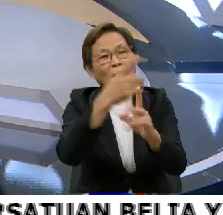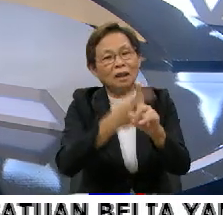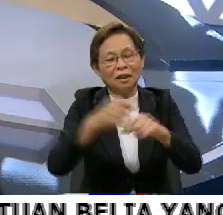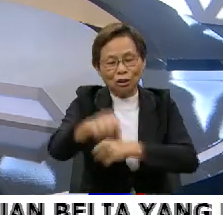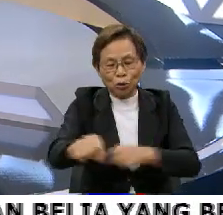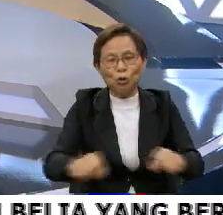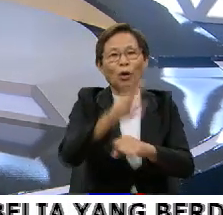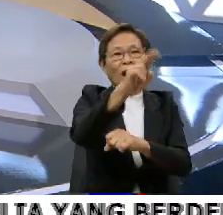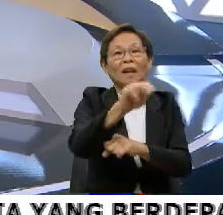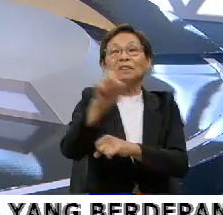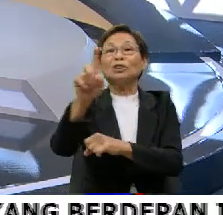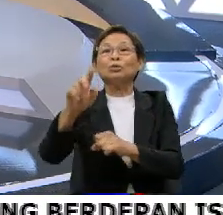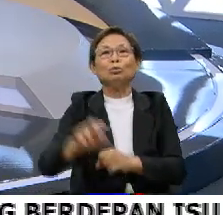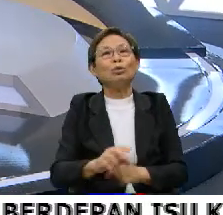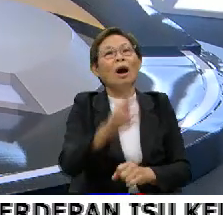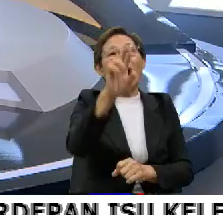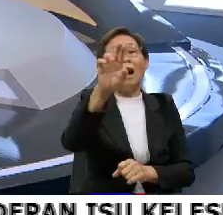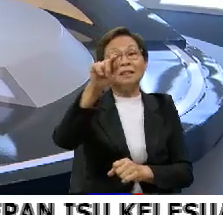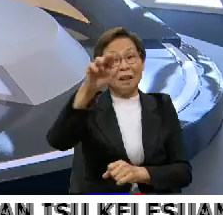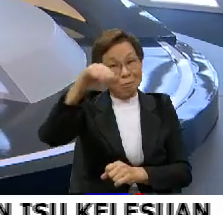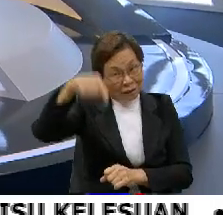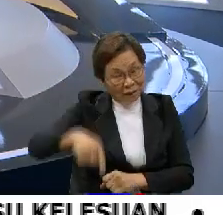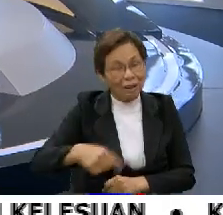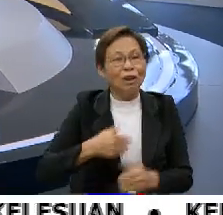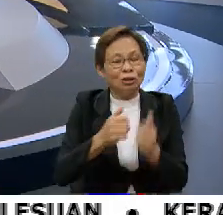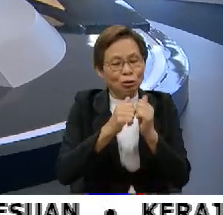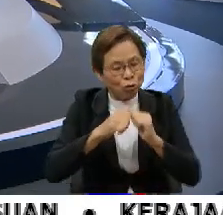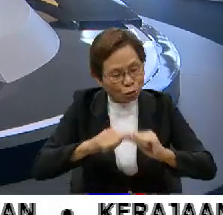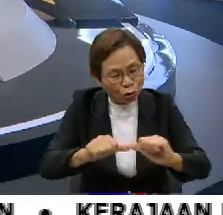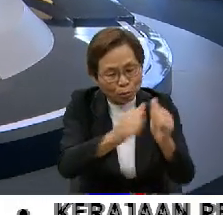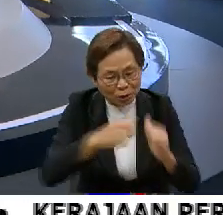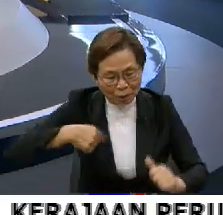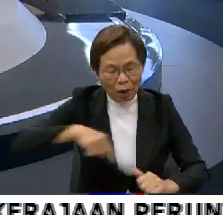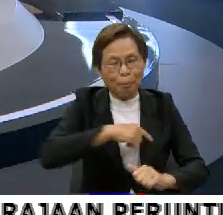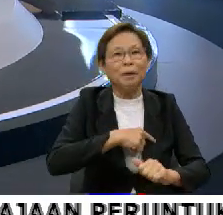N1 di Wisma berita ini jadi terus kamu kami eee tentunya dalam siaran kita pada pagi ini